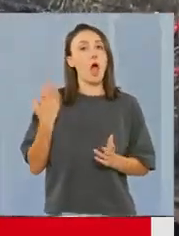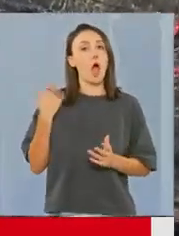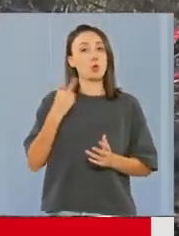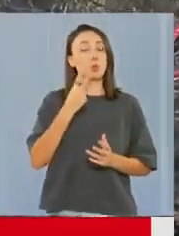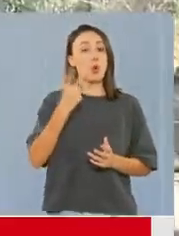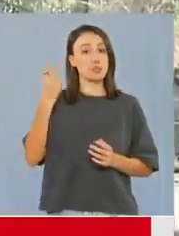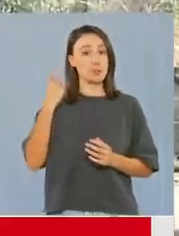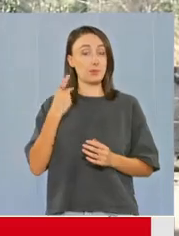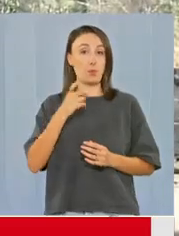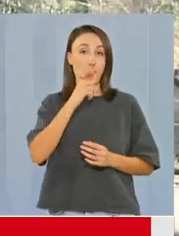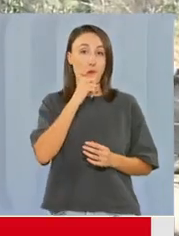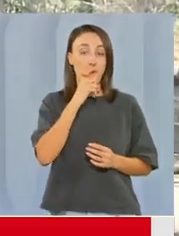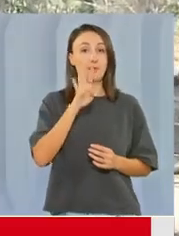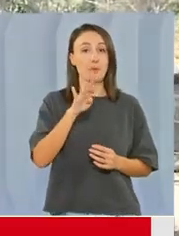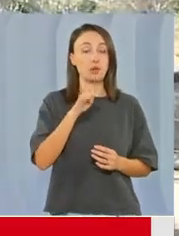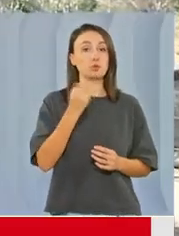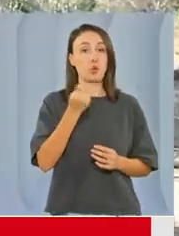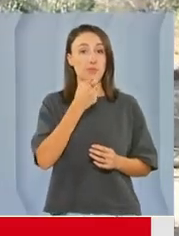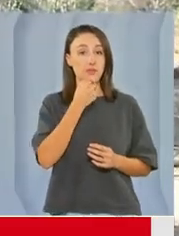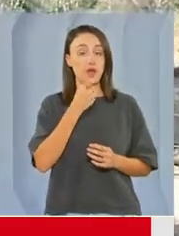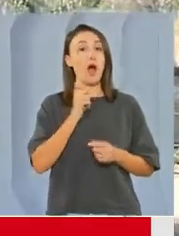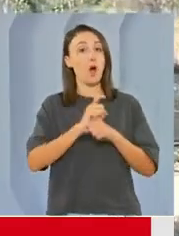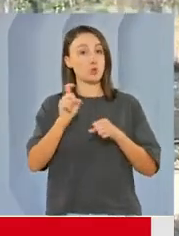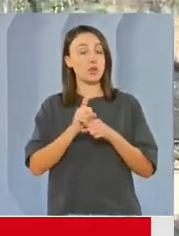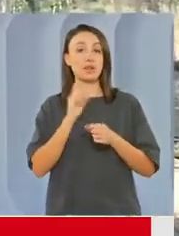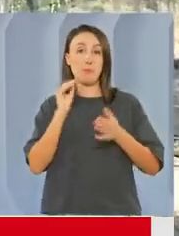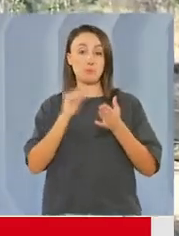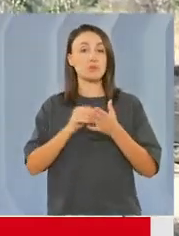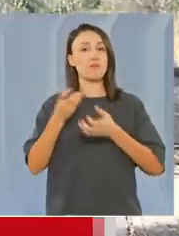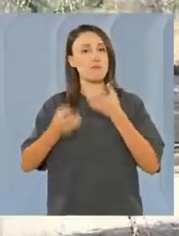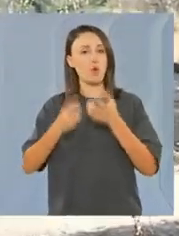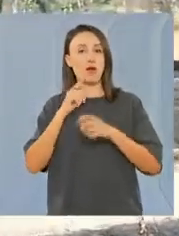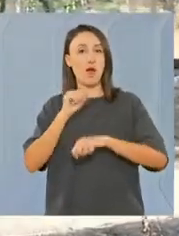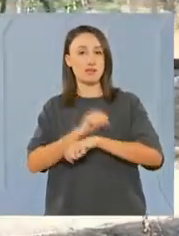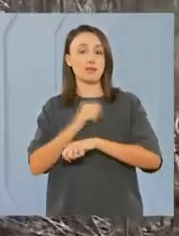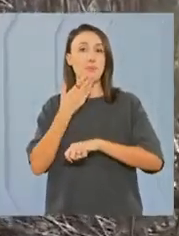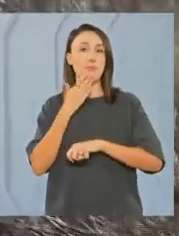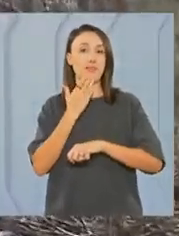două săptămâni, un bărbat de 48 de ani, acuzat că ar fi pus foc, a fost arestat preventiv.